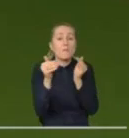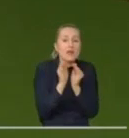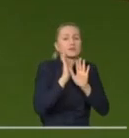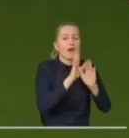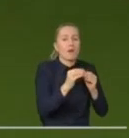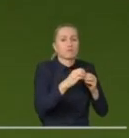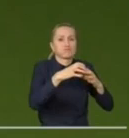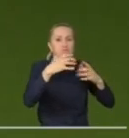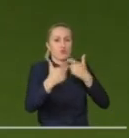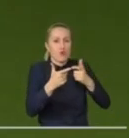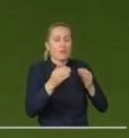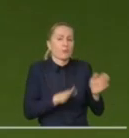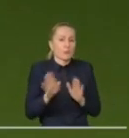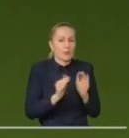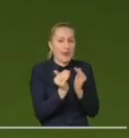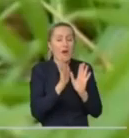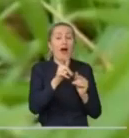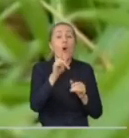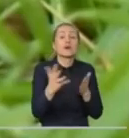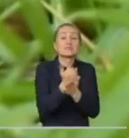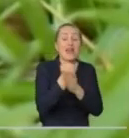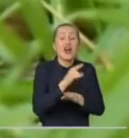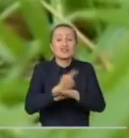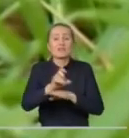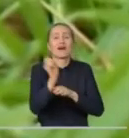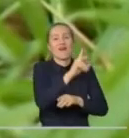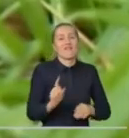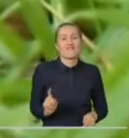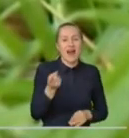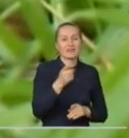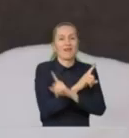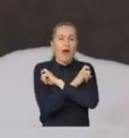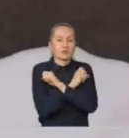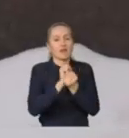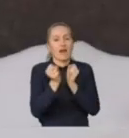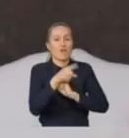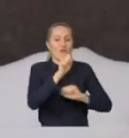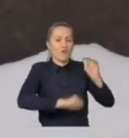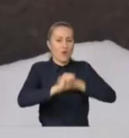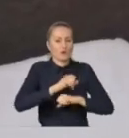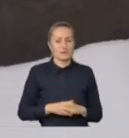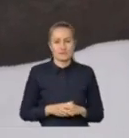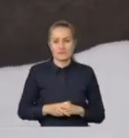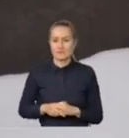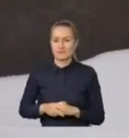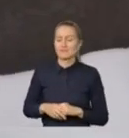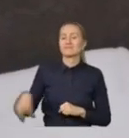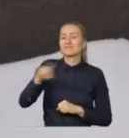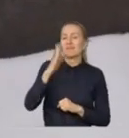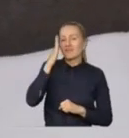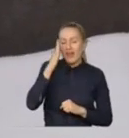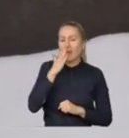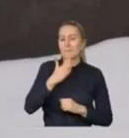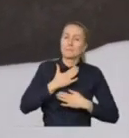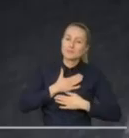na powiększenie populacji. Zebrane winniczki trafiają głównie do Francji, Austrii oraz Włoch. Łączą przyjemne z pożytecznym.